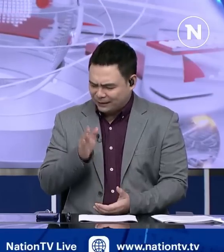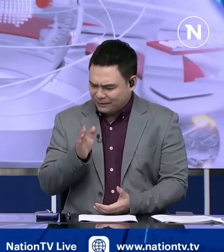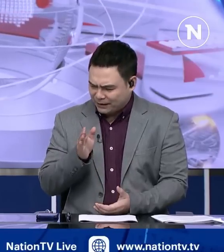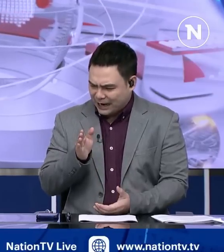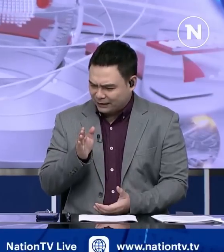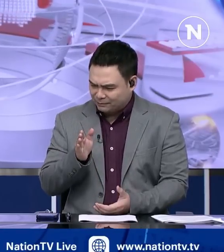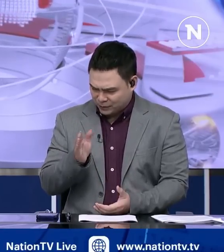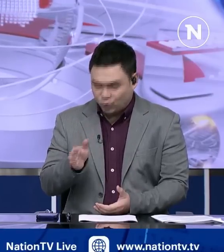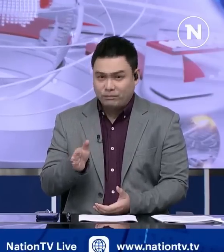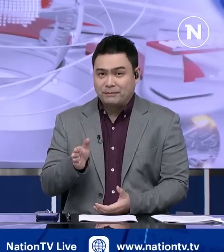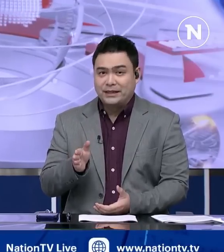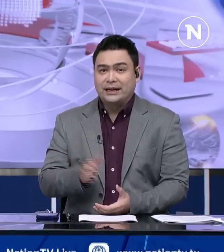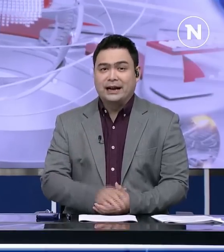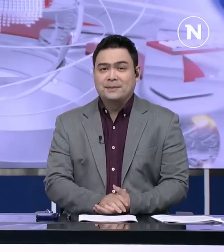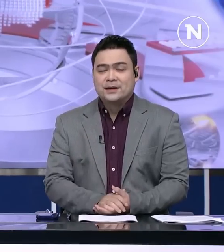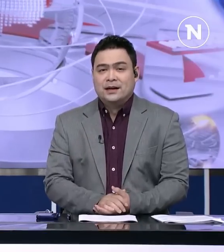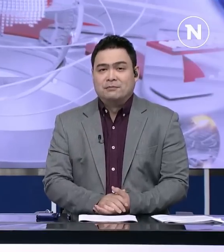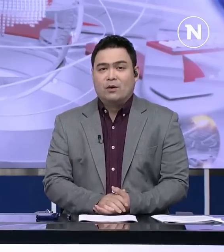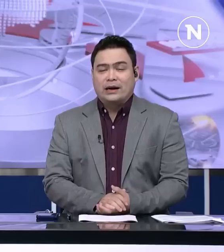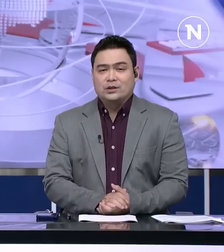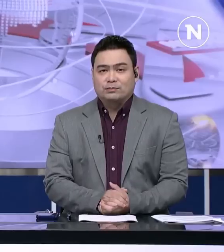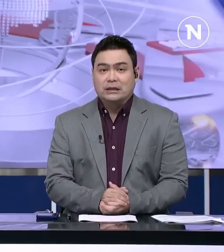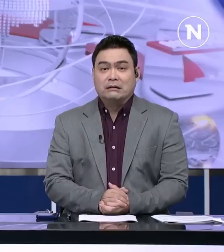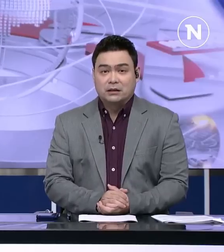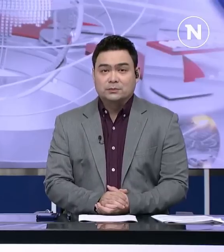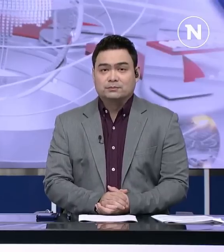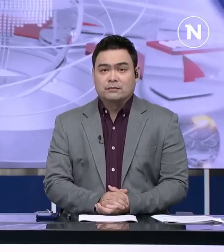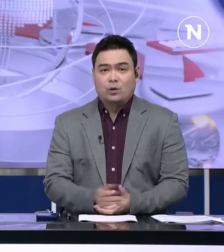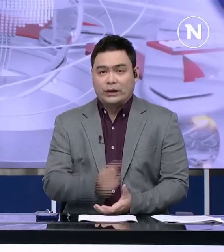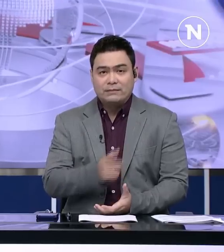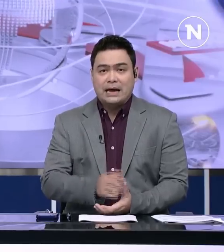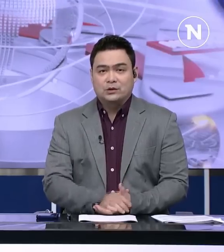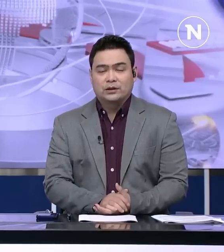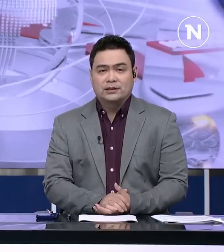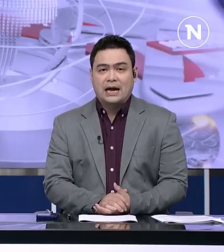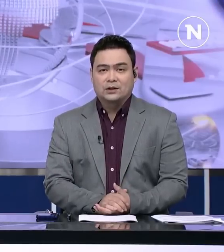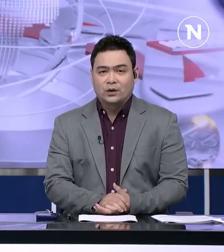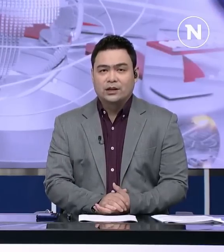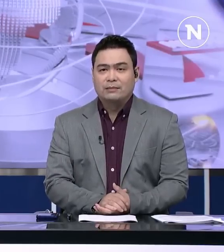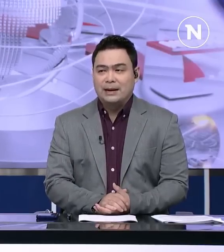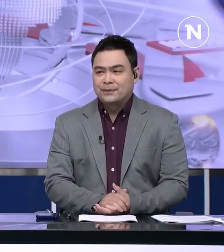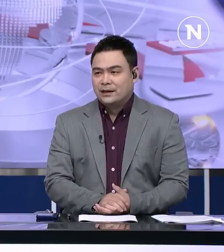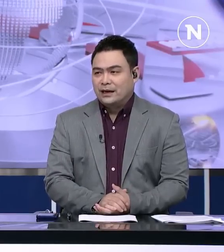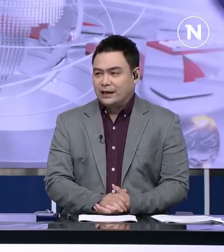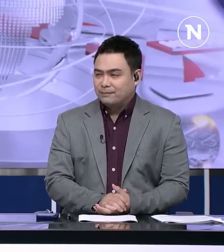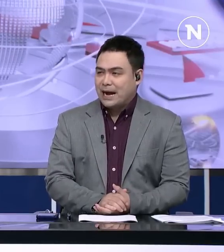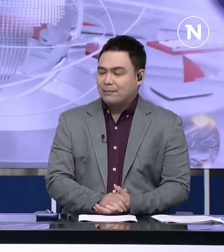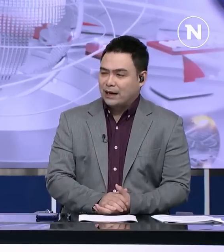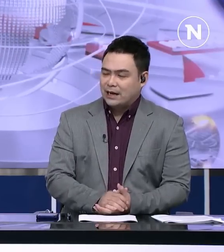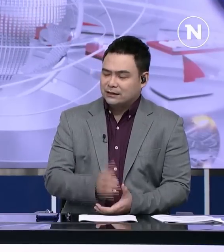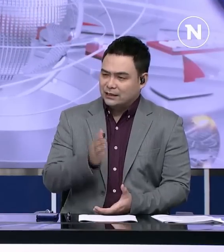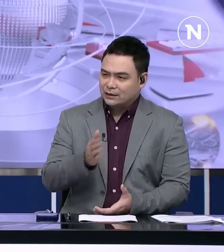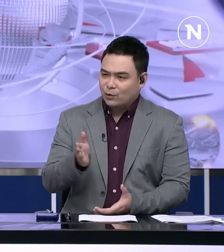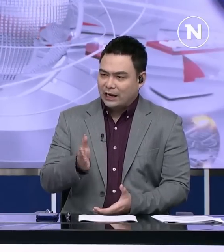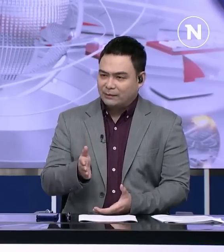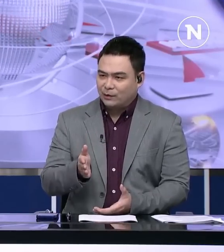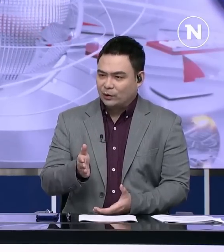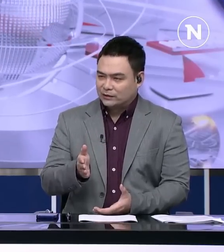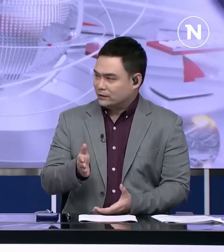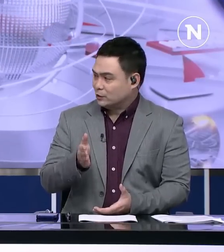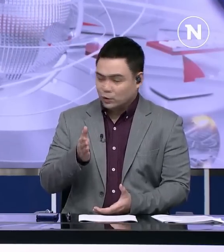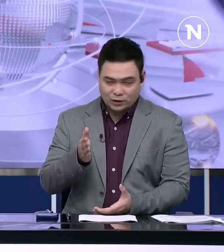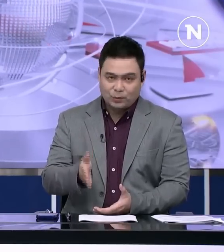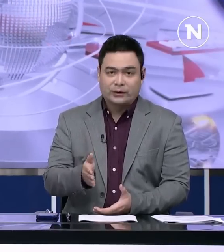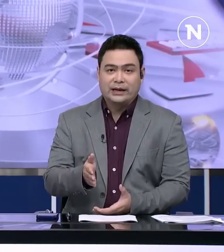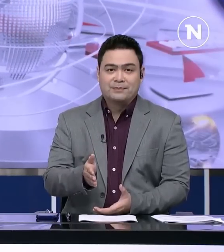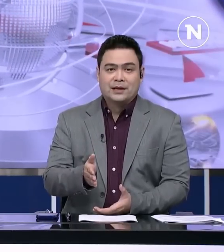บอกโอ้การประชุมแบบนี้เนี่ยนะเมื่อวานจบตีหนึ่งครึ่งวันนี้ใหม่ช่วงสายก็ต้องเริ่มแล้วแล้วนึกภาพนะฮะตีหนึ่งกว่าในบางค